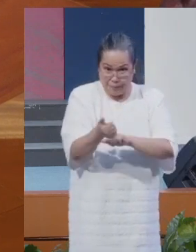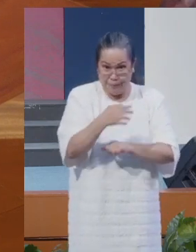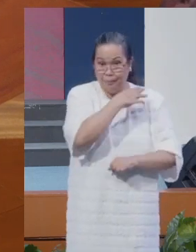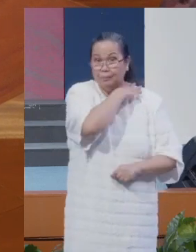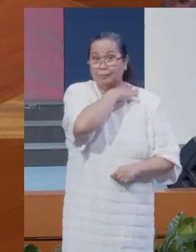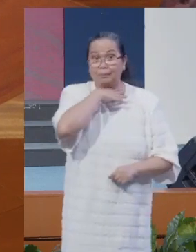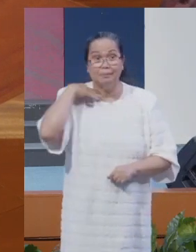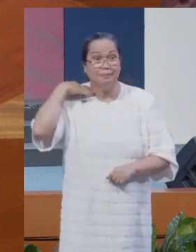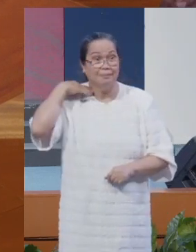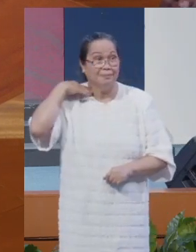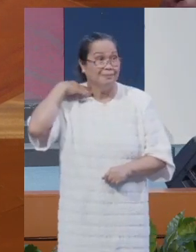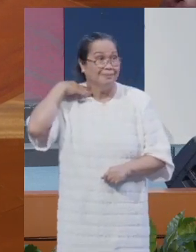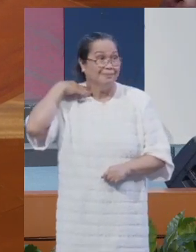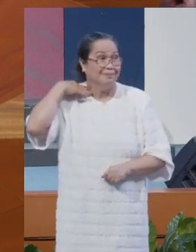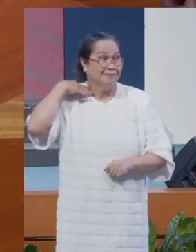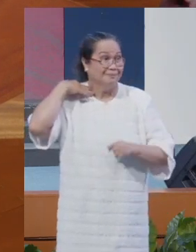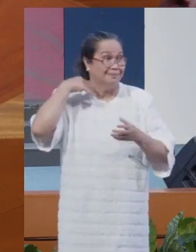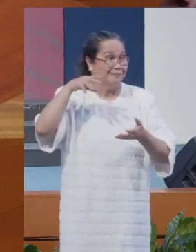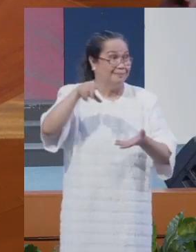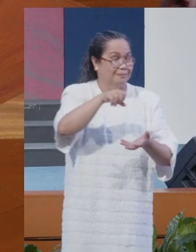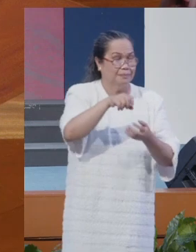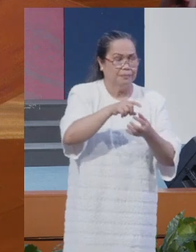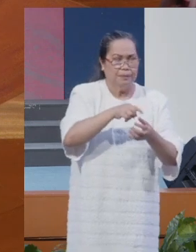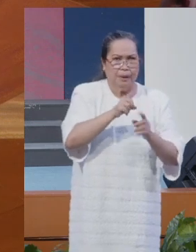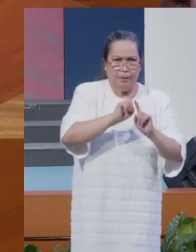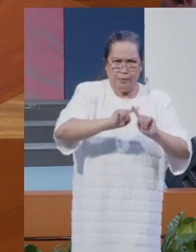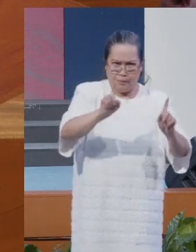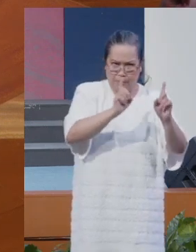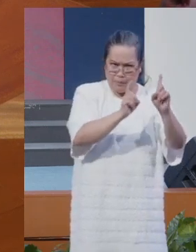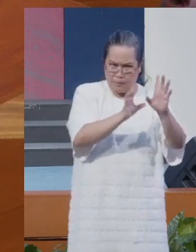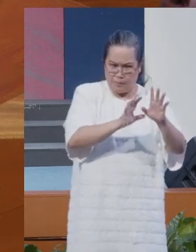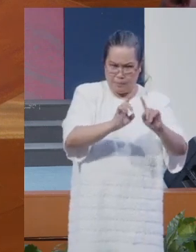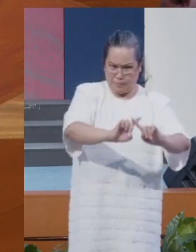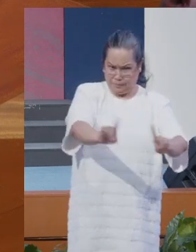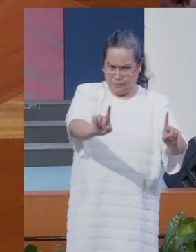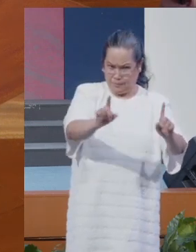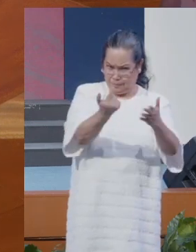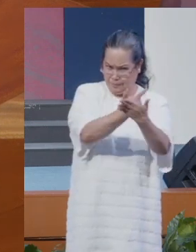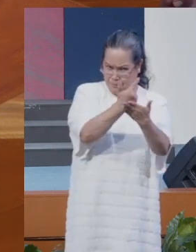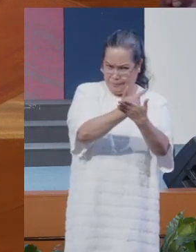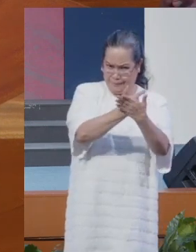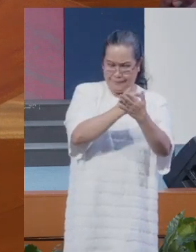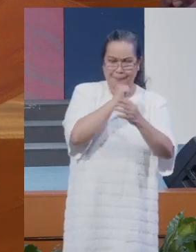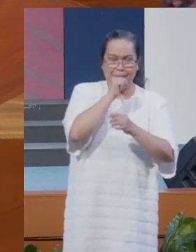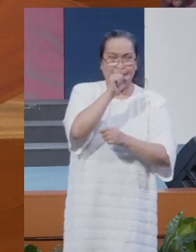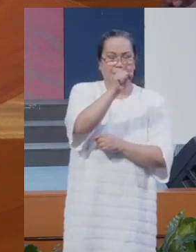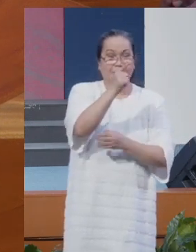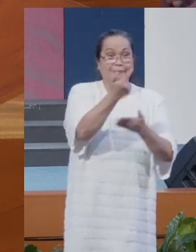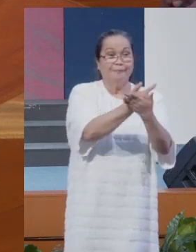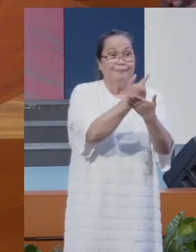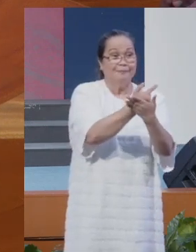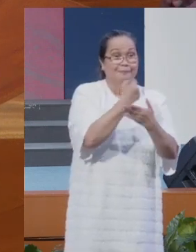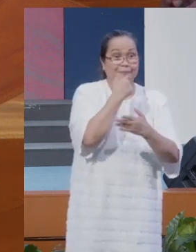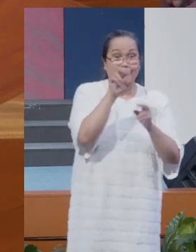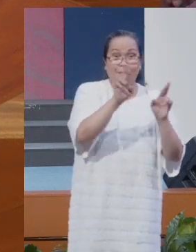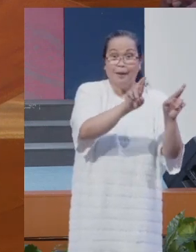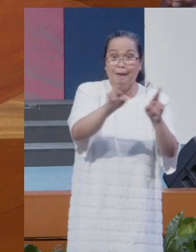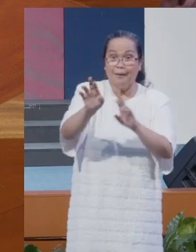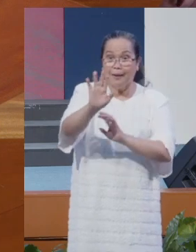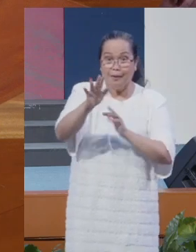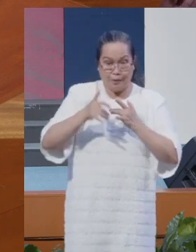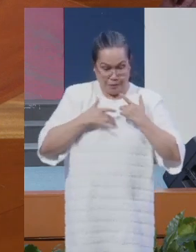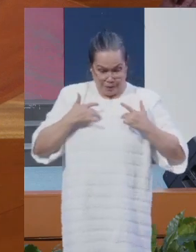pero mukhang yung iba niyang disipulo mali ang intindi sa kanyang gospel. Ang kanyang gospel, ihanda niyo ang inyong puso